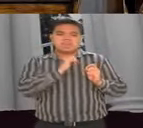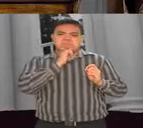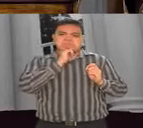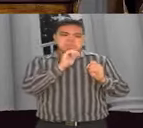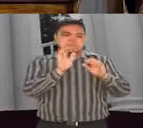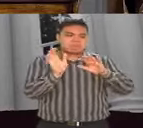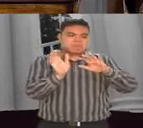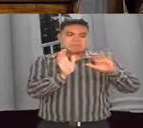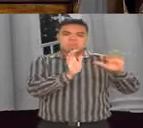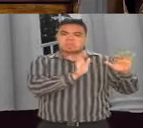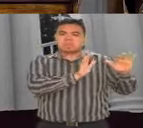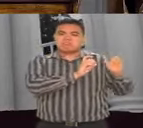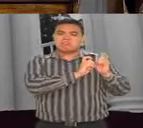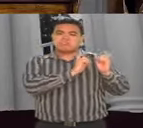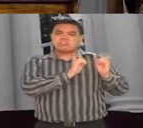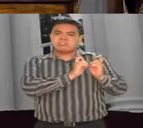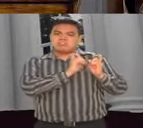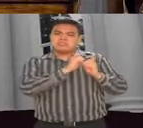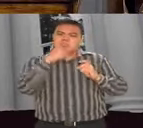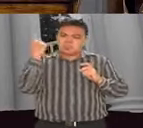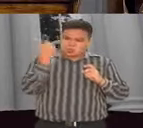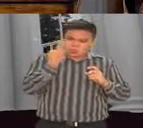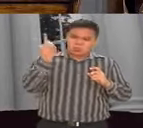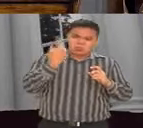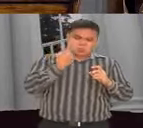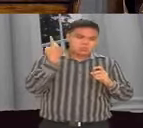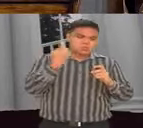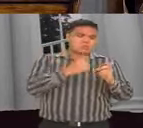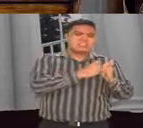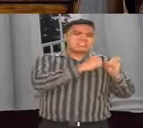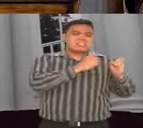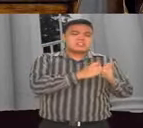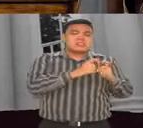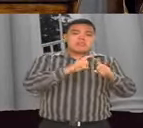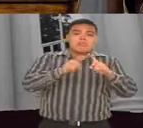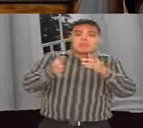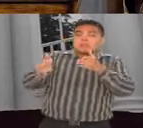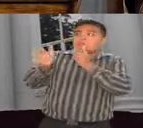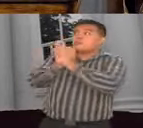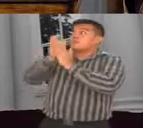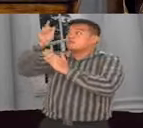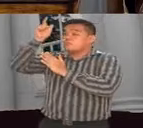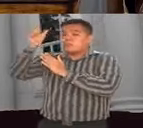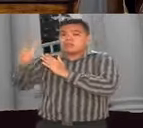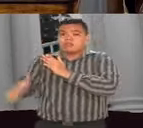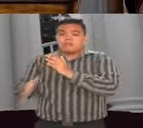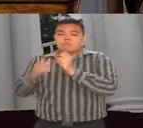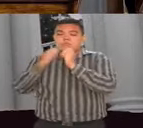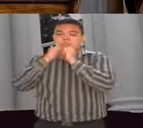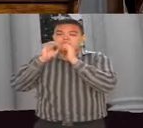Di gyud kabiya. Nagpakasala lang yapon unya, mangayog blessing sa Ginoo.